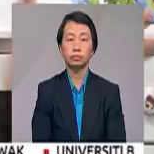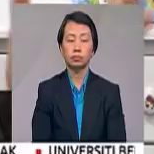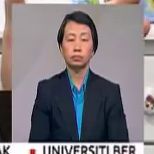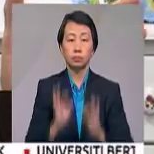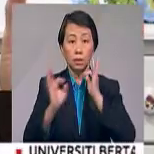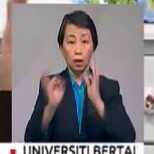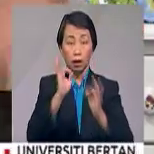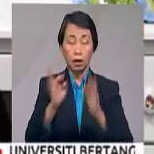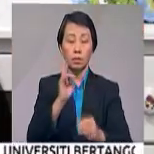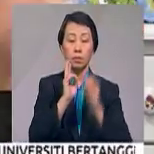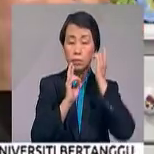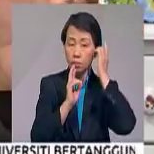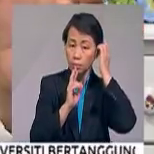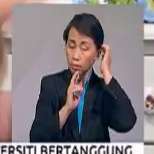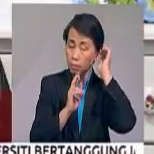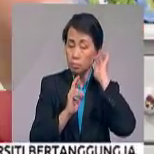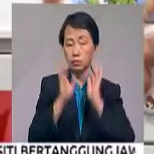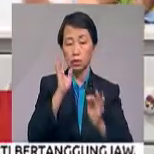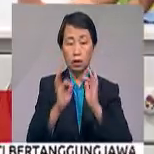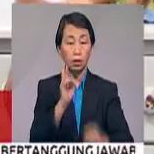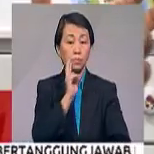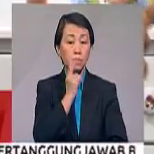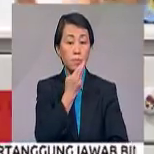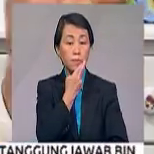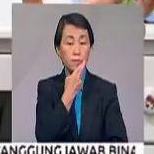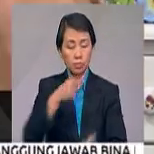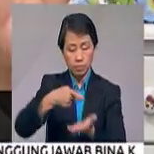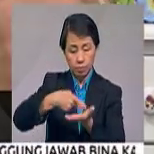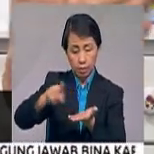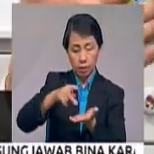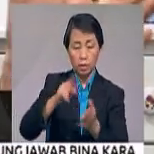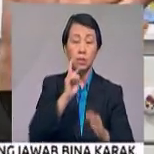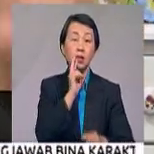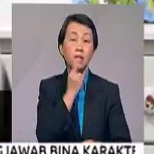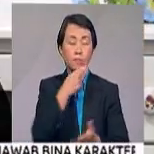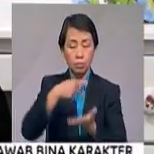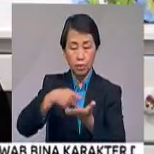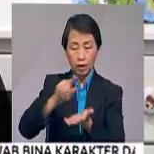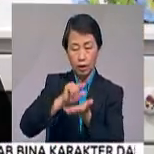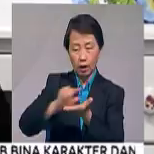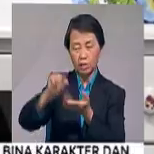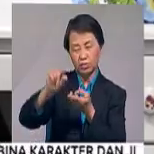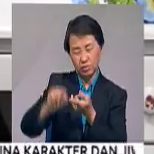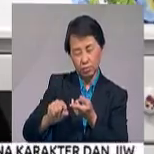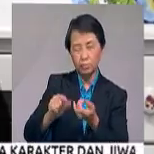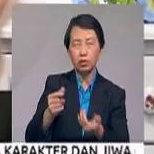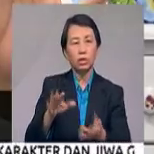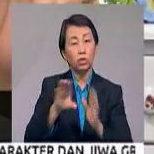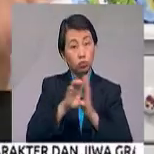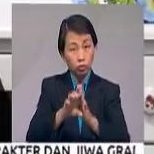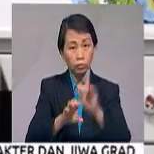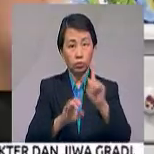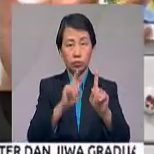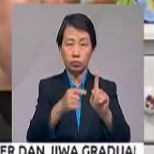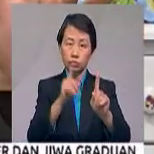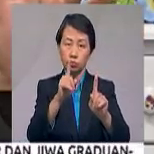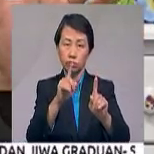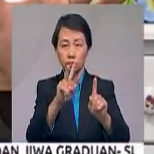Kalau restoran itu mengamalkan gaji minimum untuk mereka adalah RM1,100